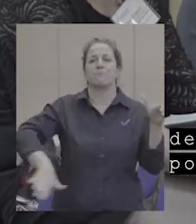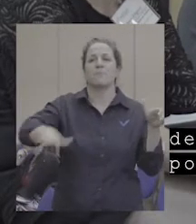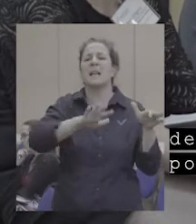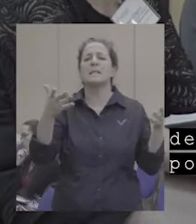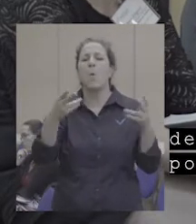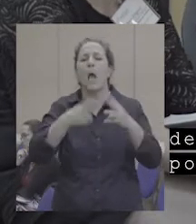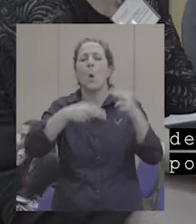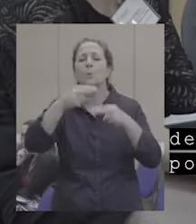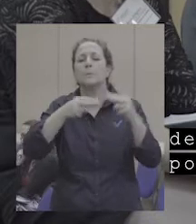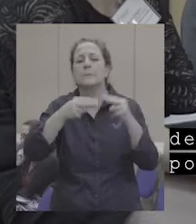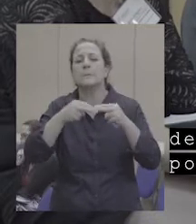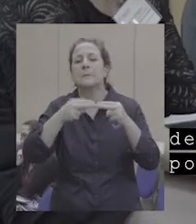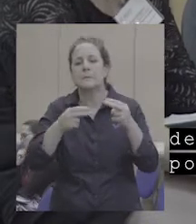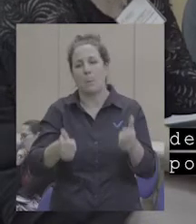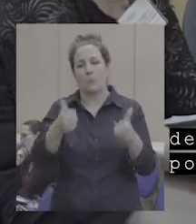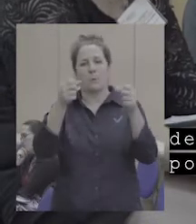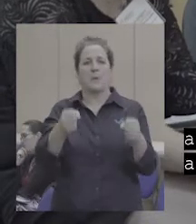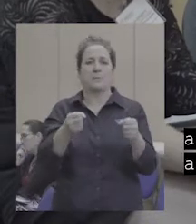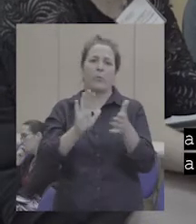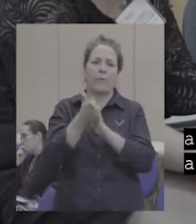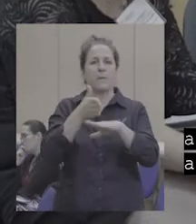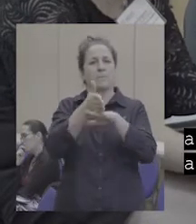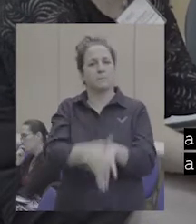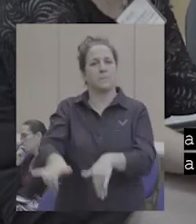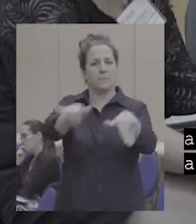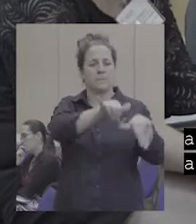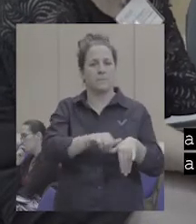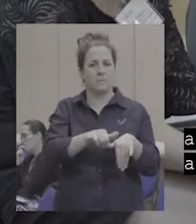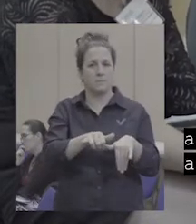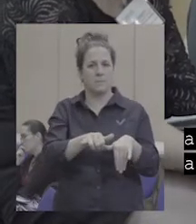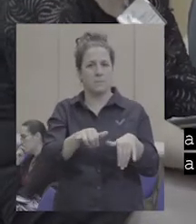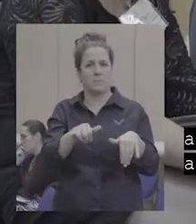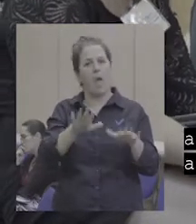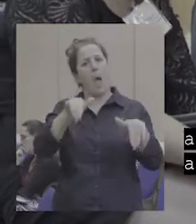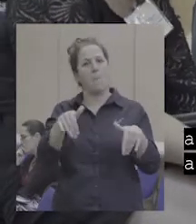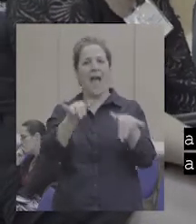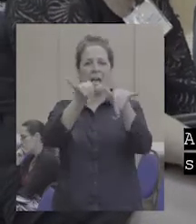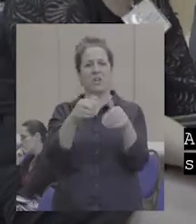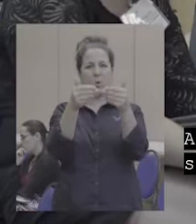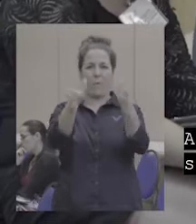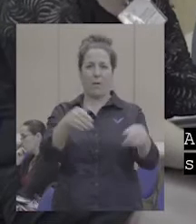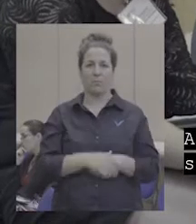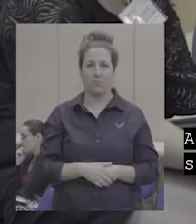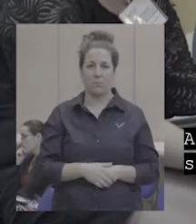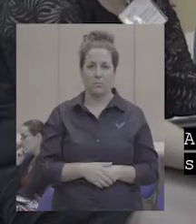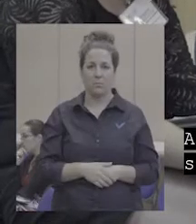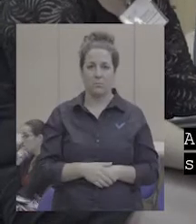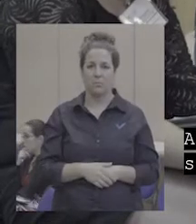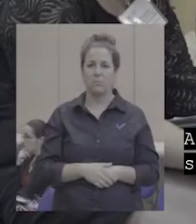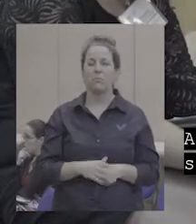de ce qui se construit le plus possible, universellement accessible, pour qu'on ait une architecture ouverte. Après ça, il arrive